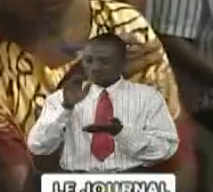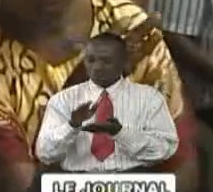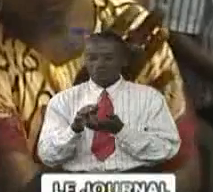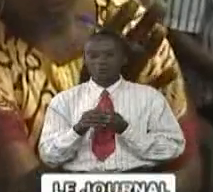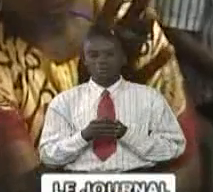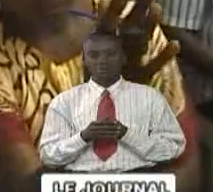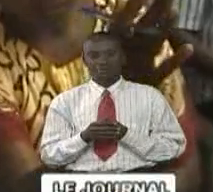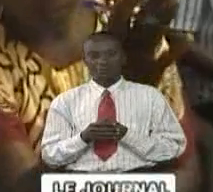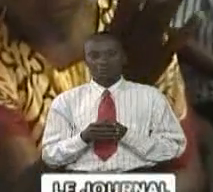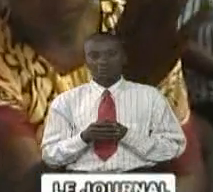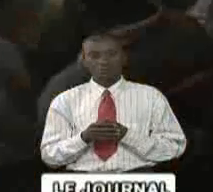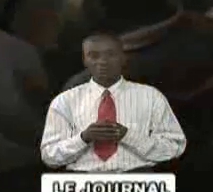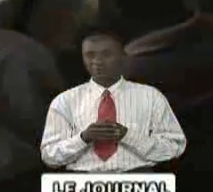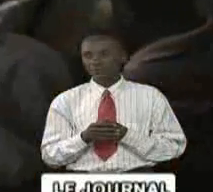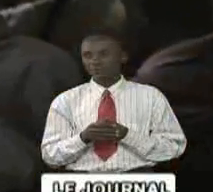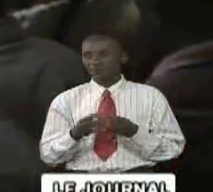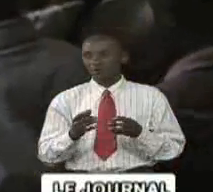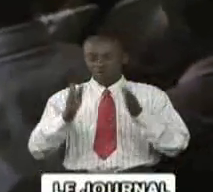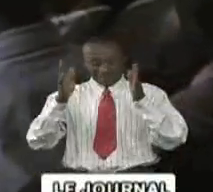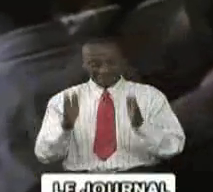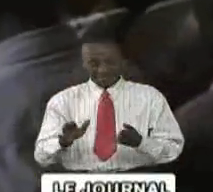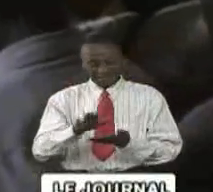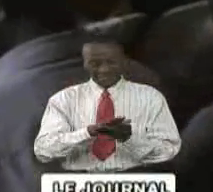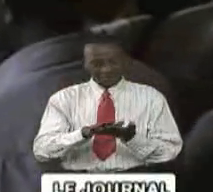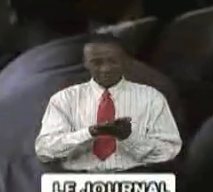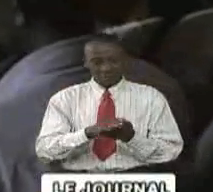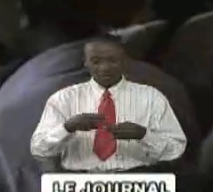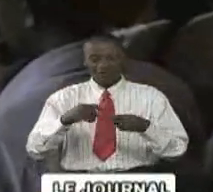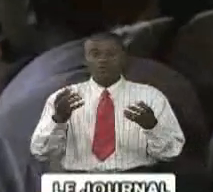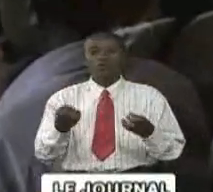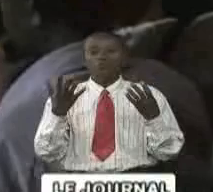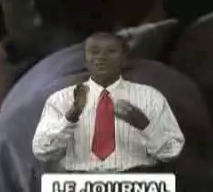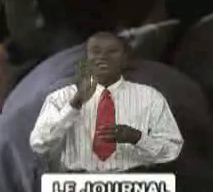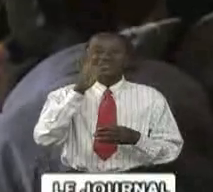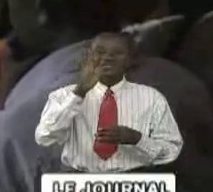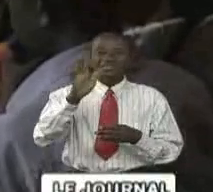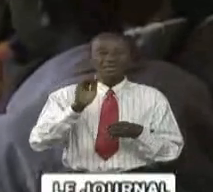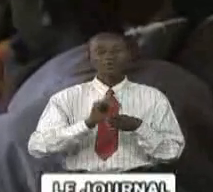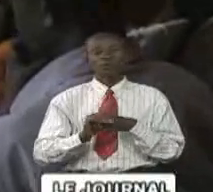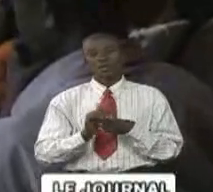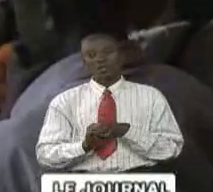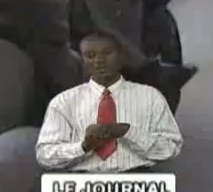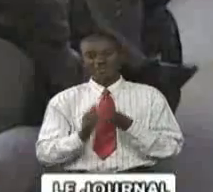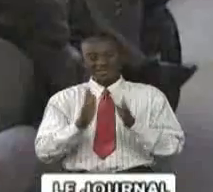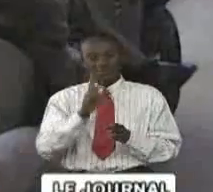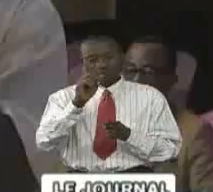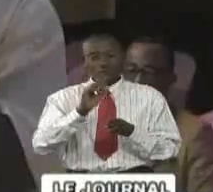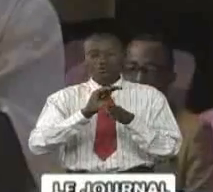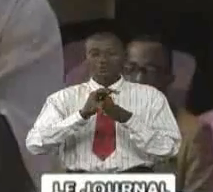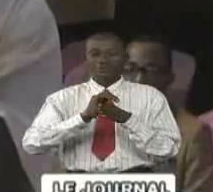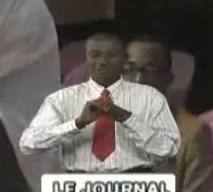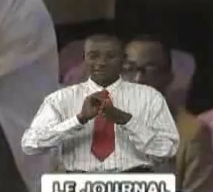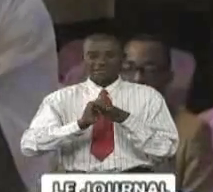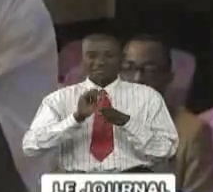un prix réduit, soit 5 dollars par sac. Pour sa part, le représentant du ministre des Affaires sociales a salué cette action de